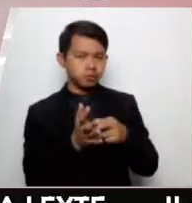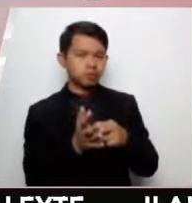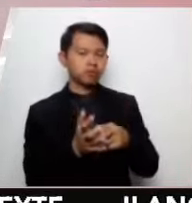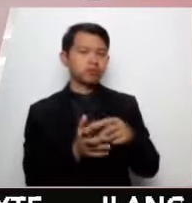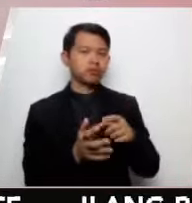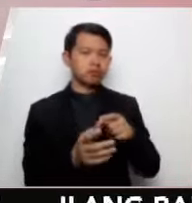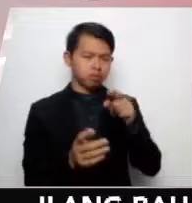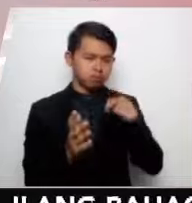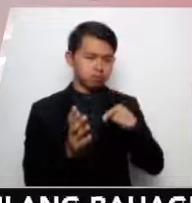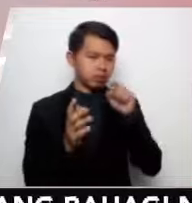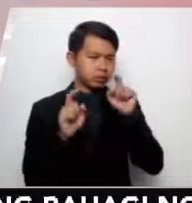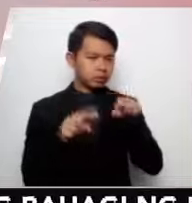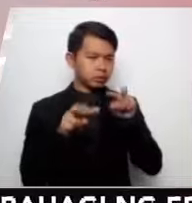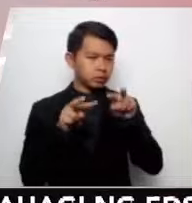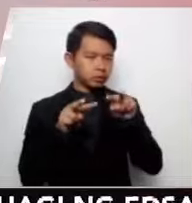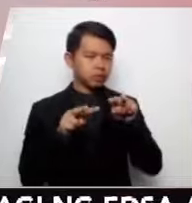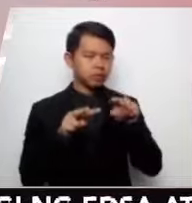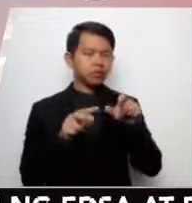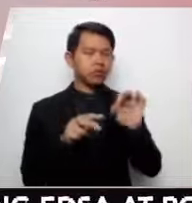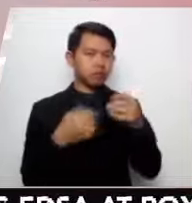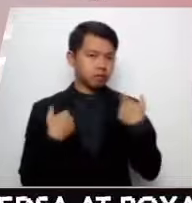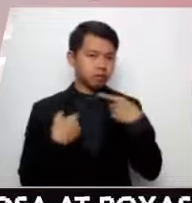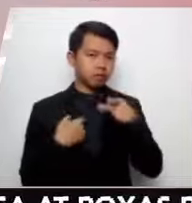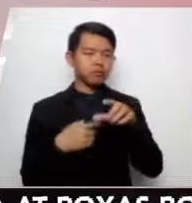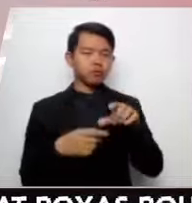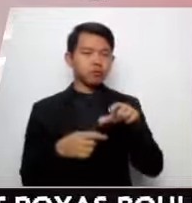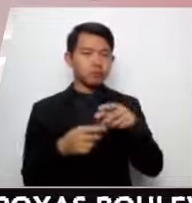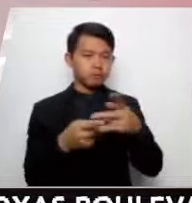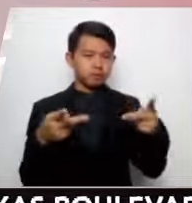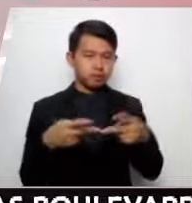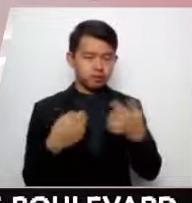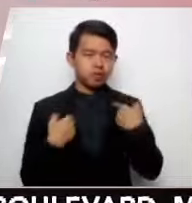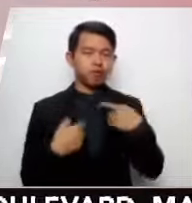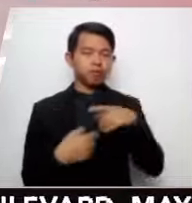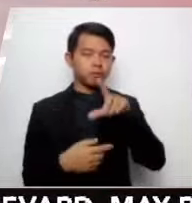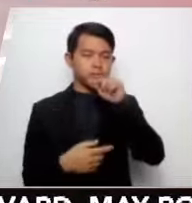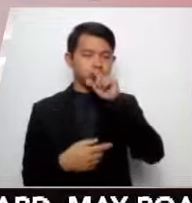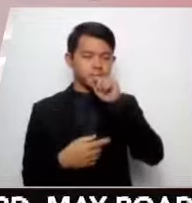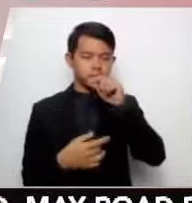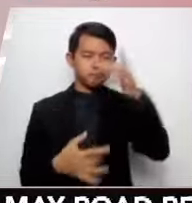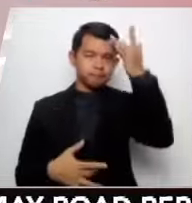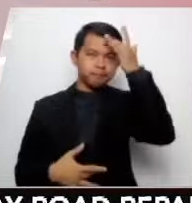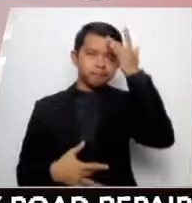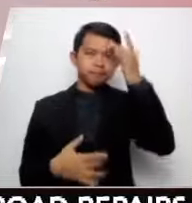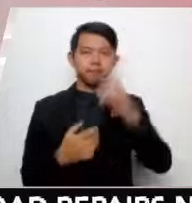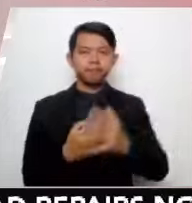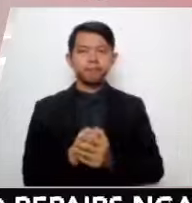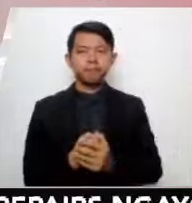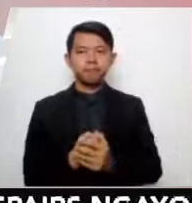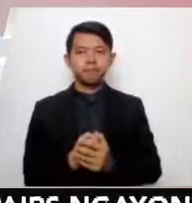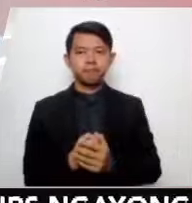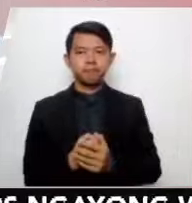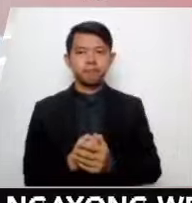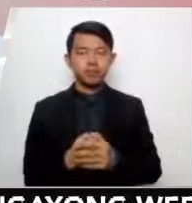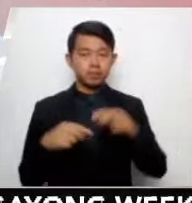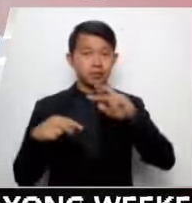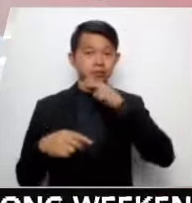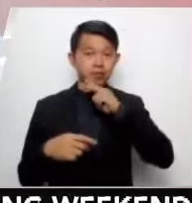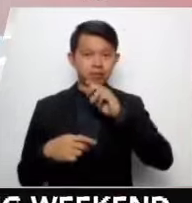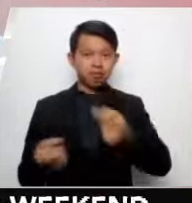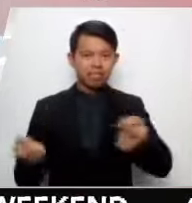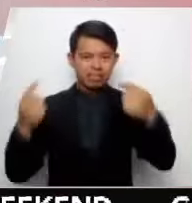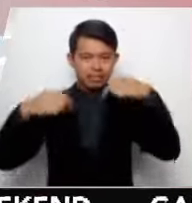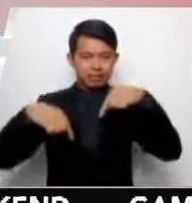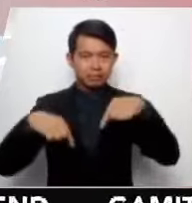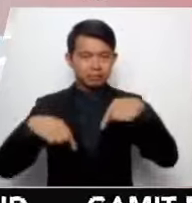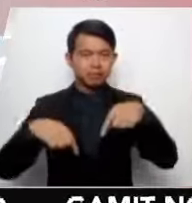sir ah ito ay ordinary case lang kasi ah dahil nandito na yung virus sa atin ah ito ay